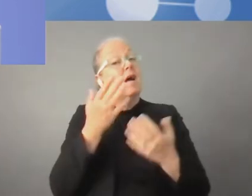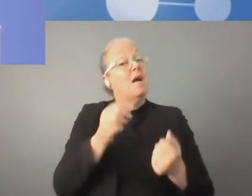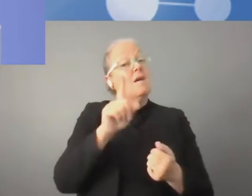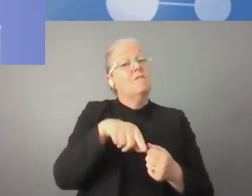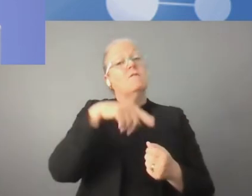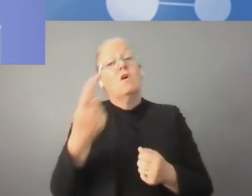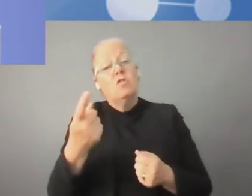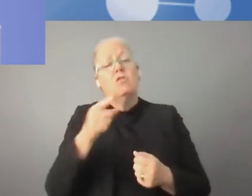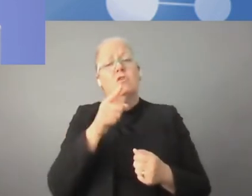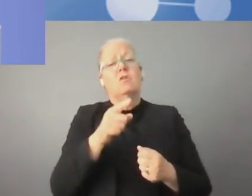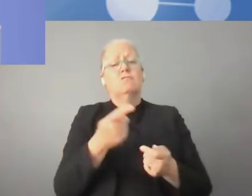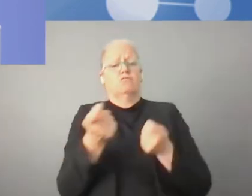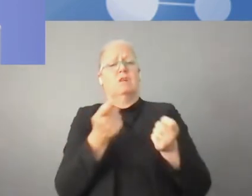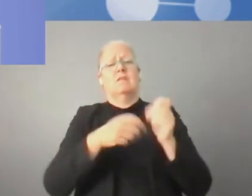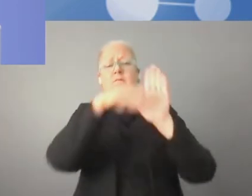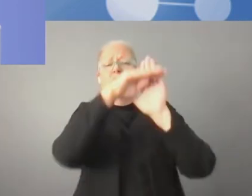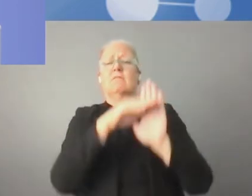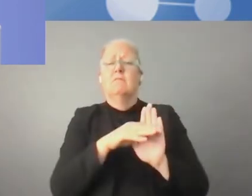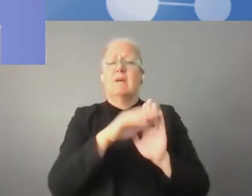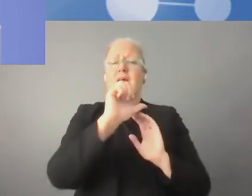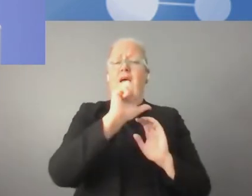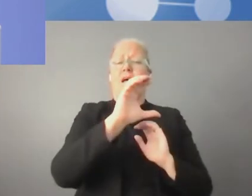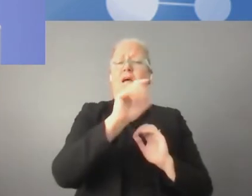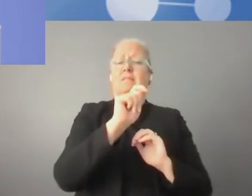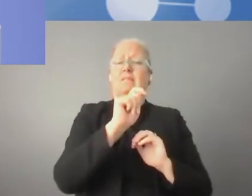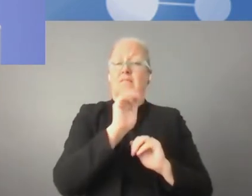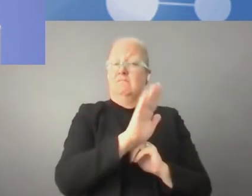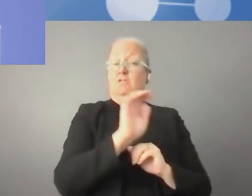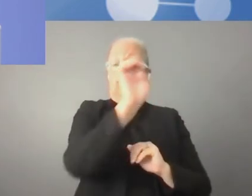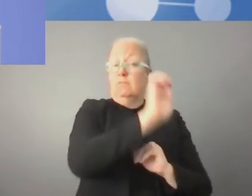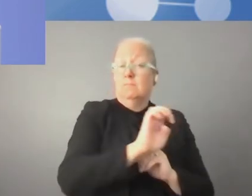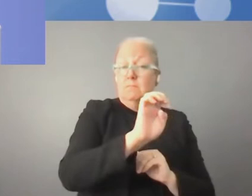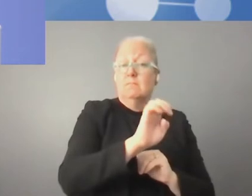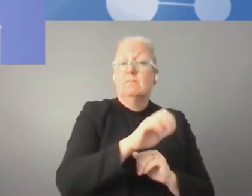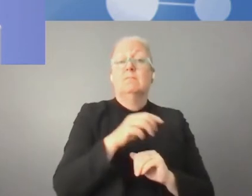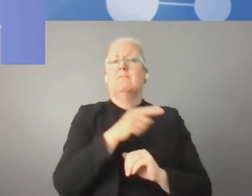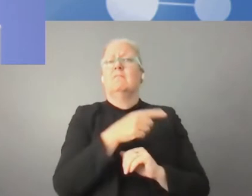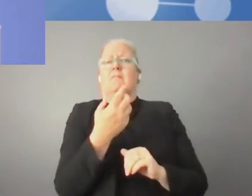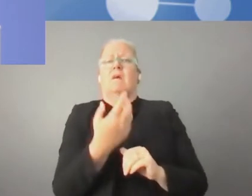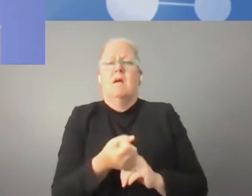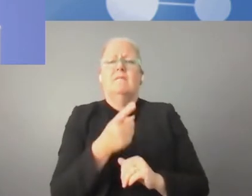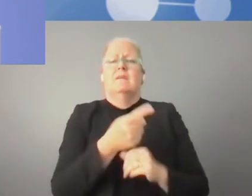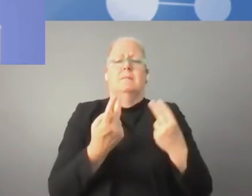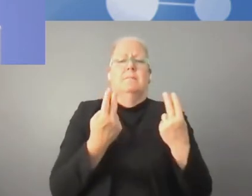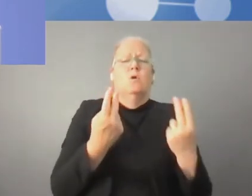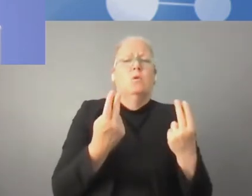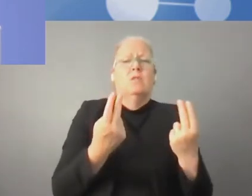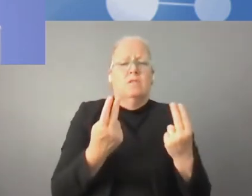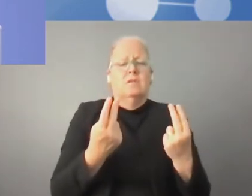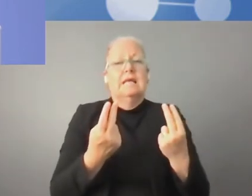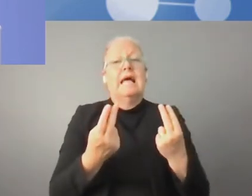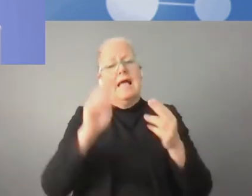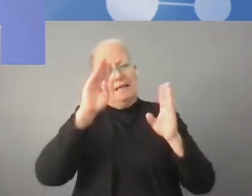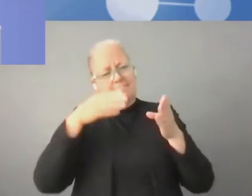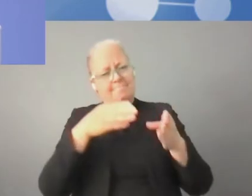在这个论坛当中，我们可以 扩展到更多的法律法规能够